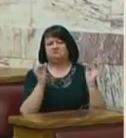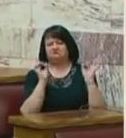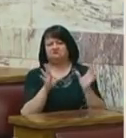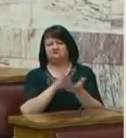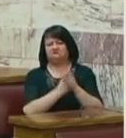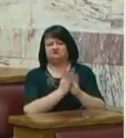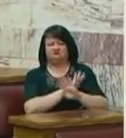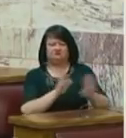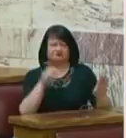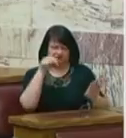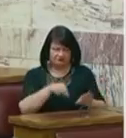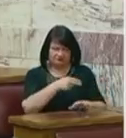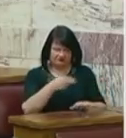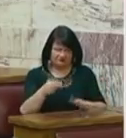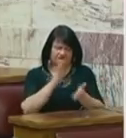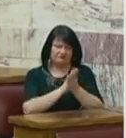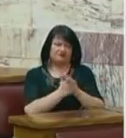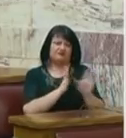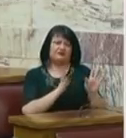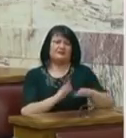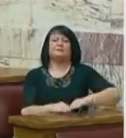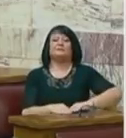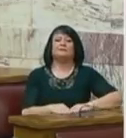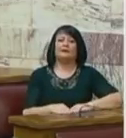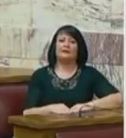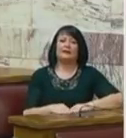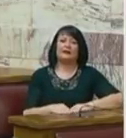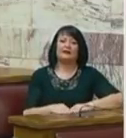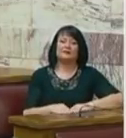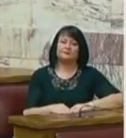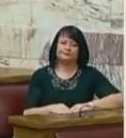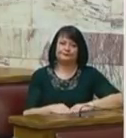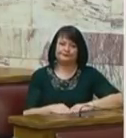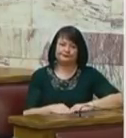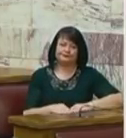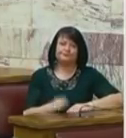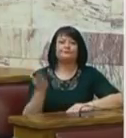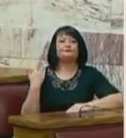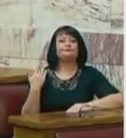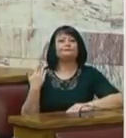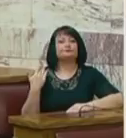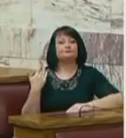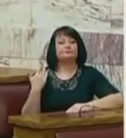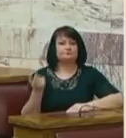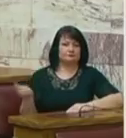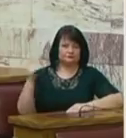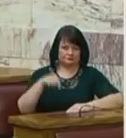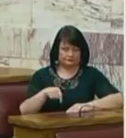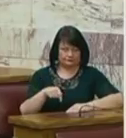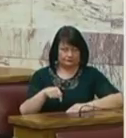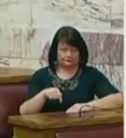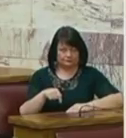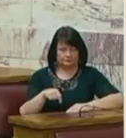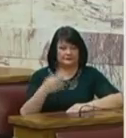Νοβάρτης. Ο νέος Γαλιλαίος εμφανίστηκε προηγουμένως ενώπιόν σας και